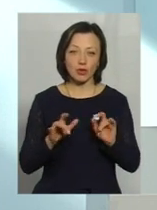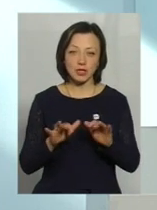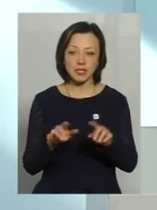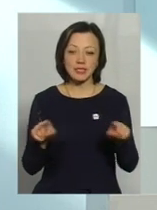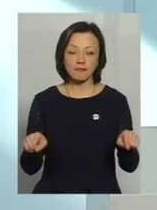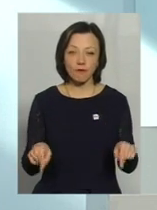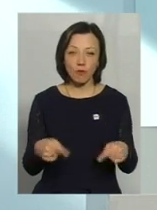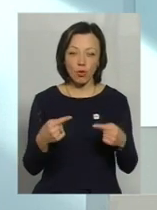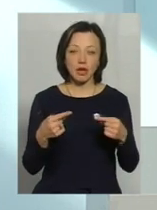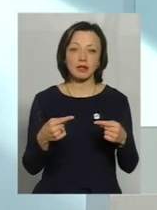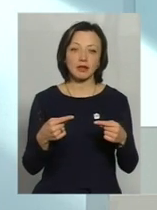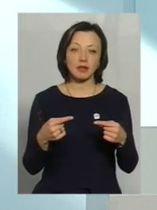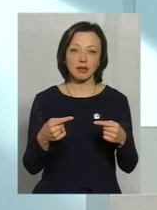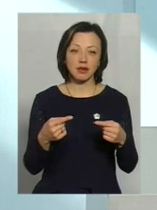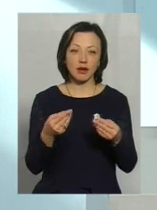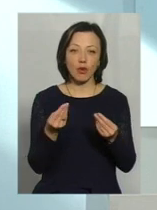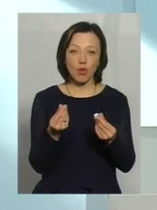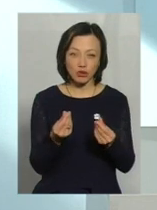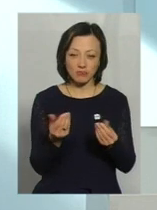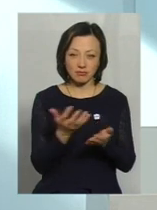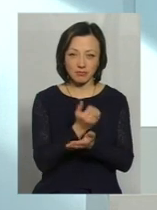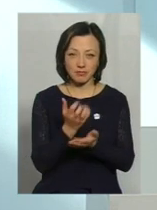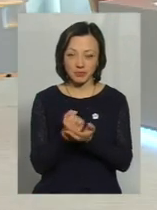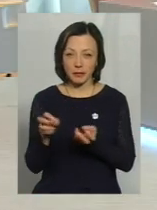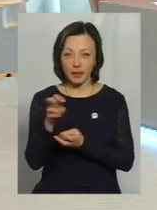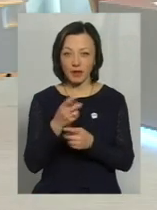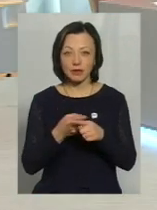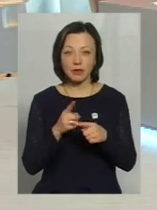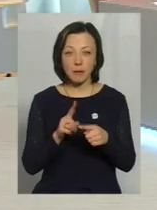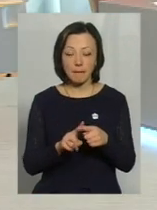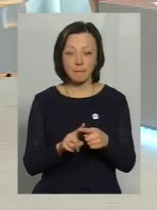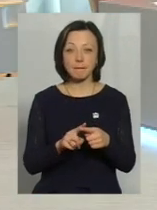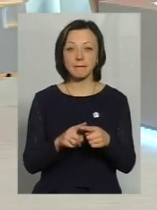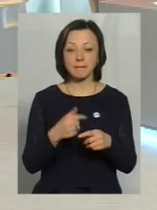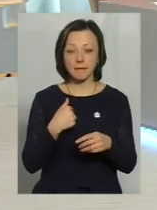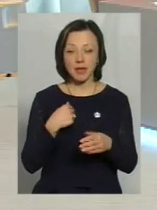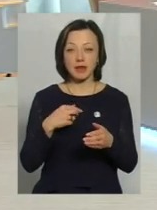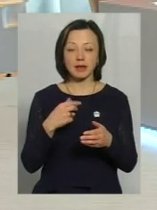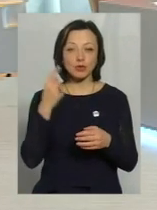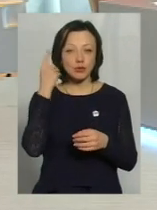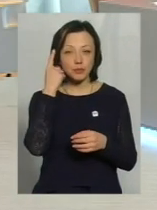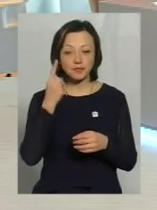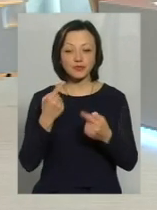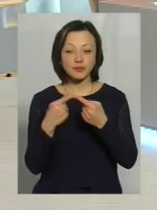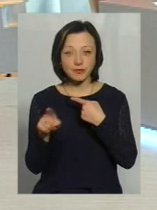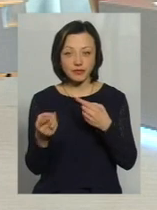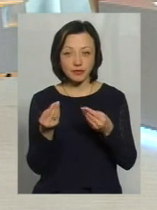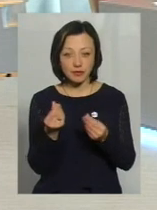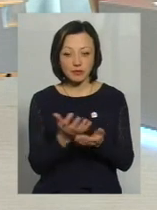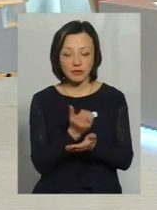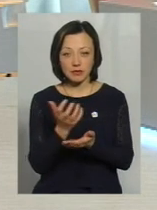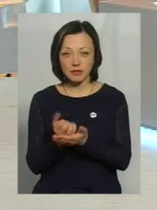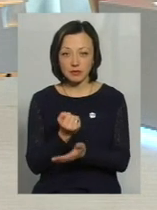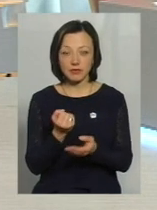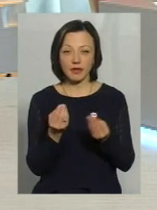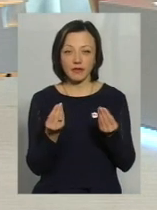створення можливості залучення інших джерел. От тому ми іншими джерелами і передбачали можливість залучення